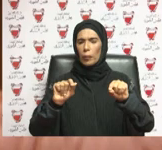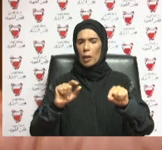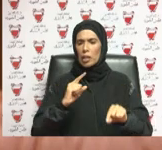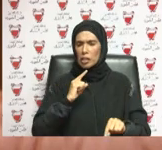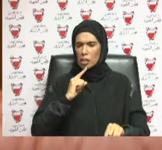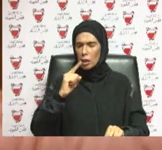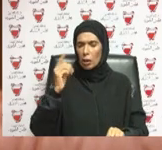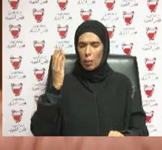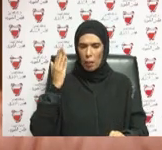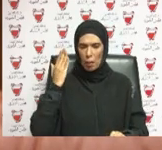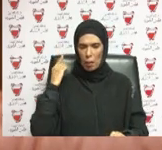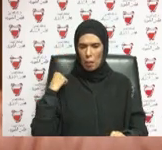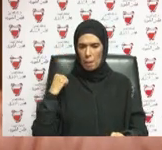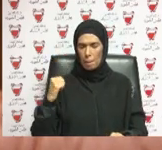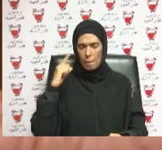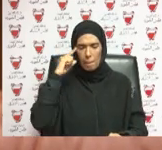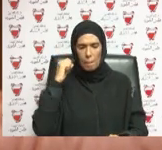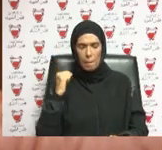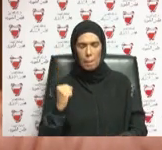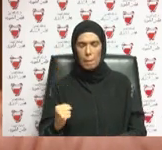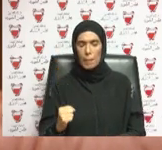الماضية بعزم وإصرار